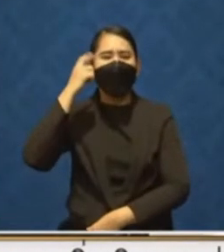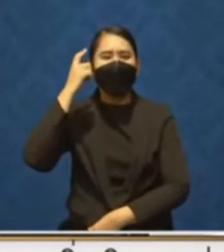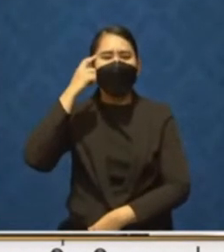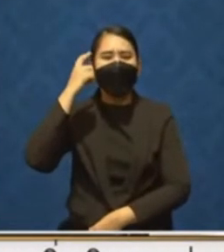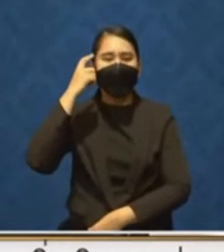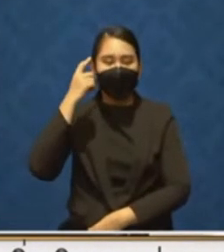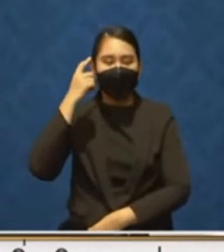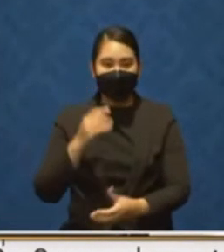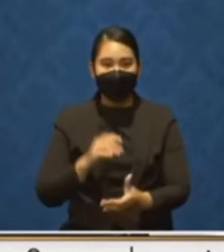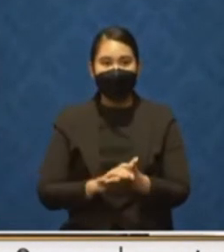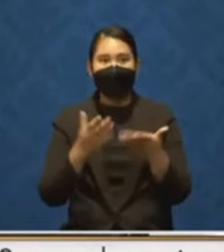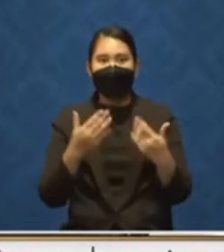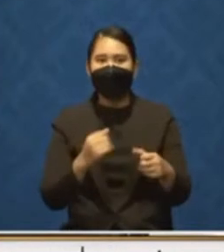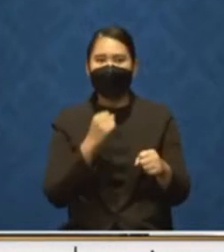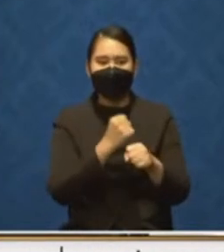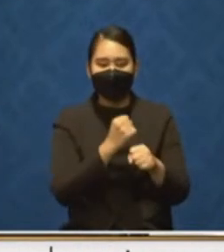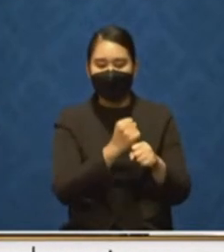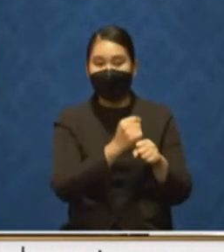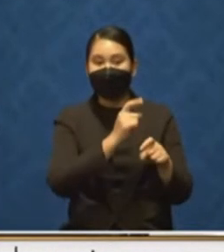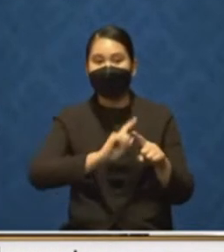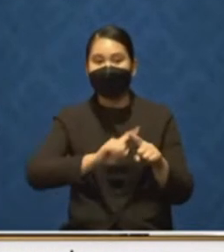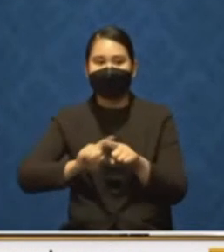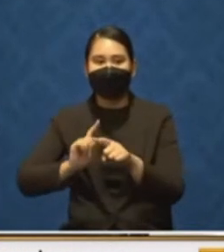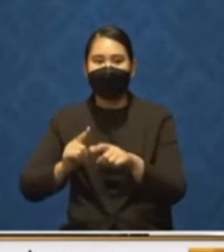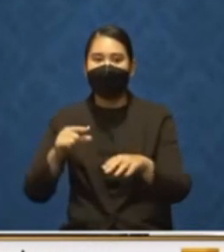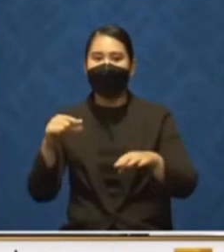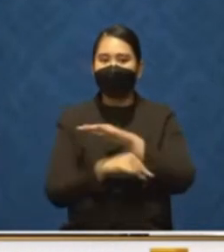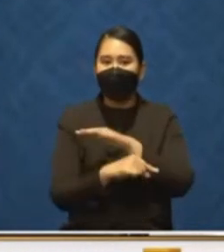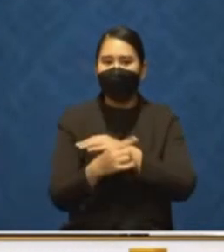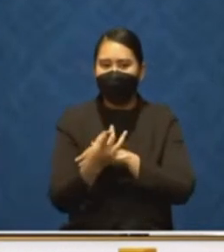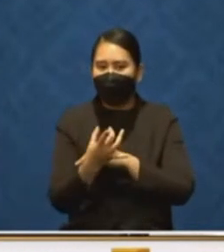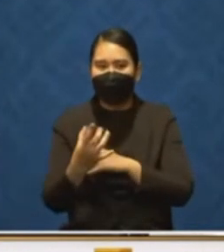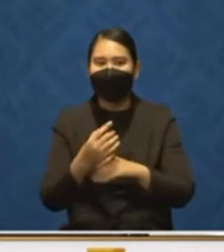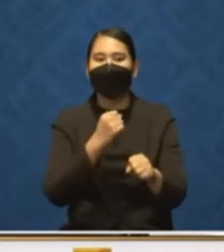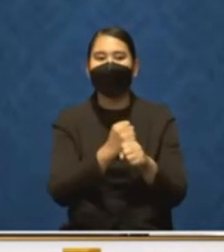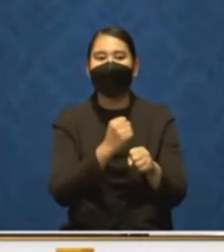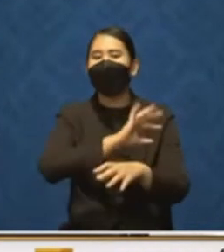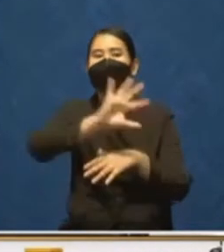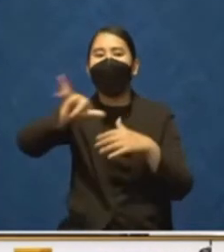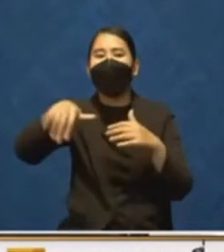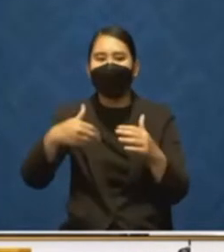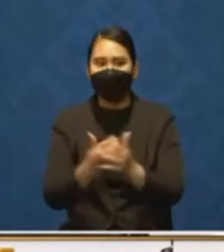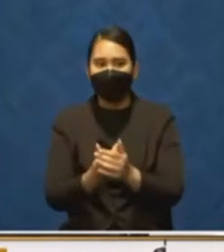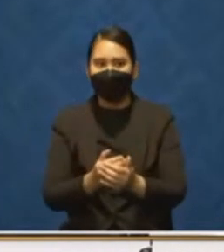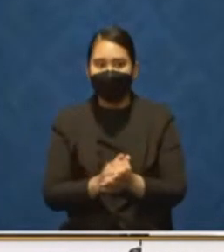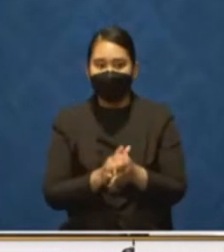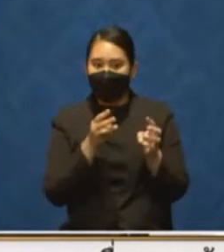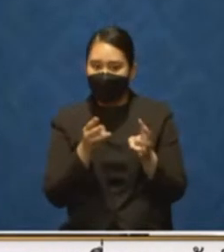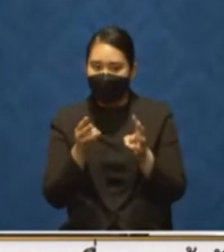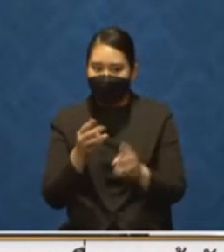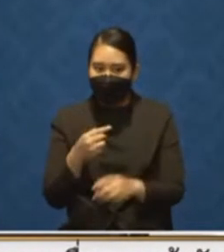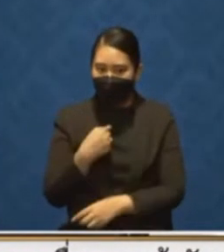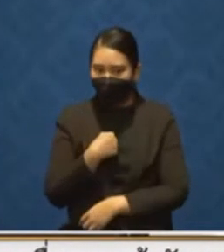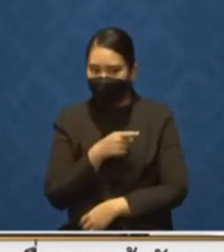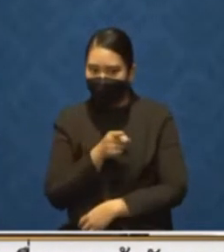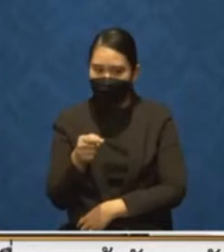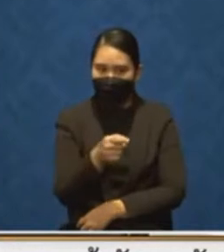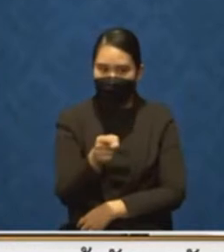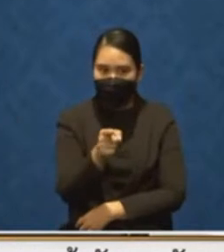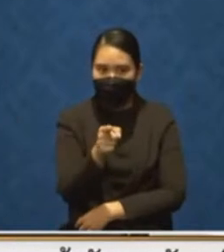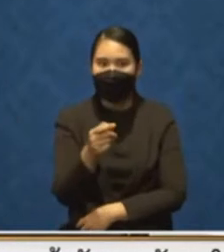ทำสารพัดทำอะไรที่โกงได้ปั้นก็โกงอะไรมันใช้ช่วงรอดได้มันก็รอดประธานครับ